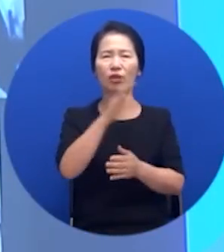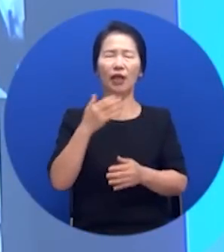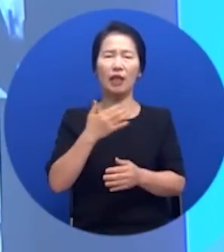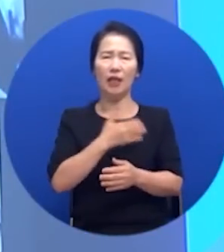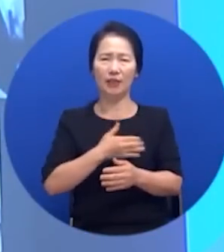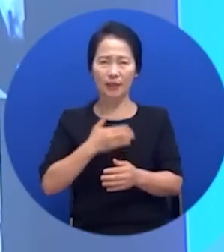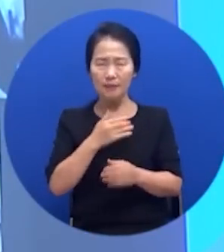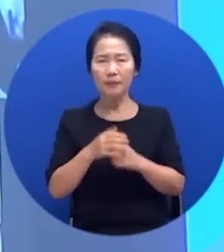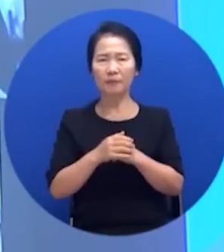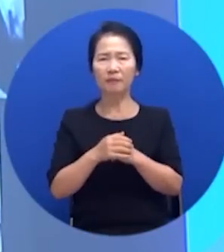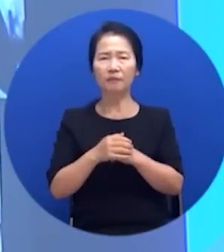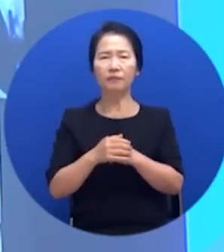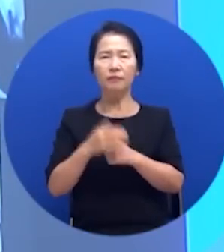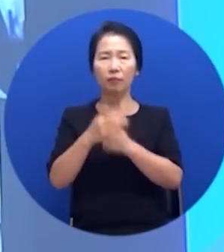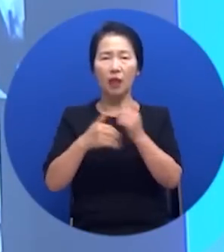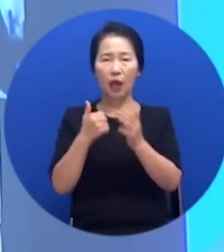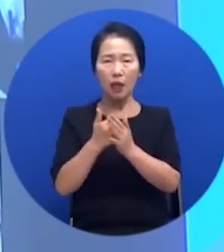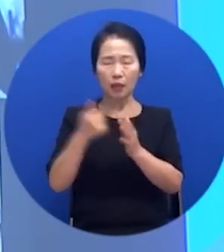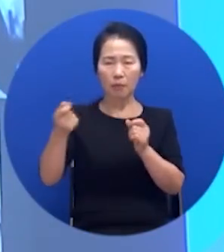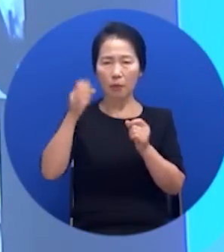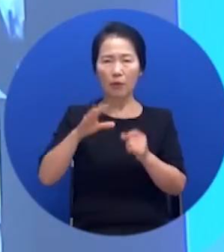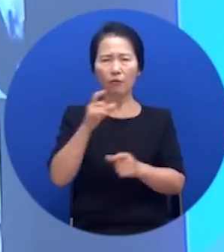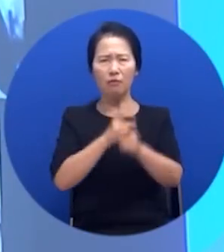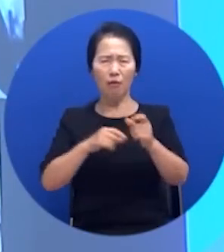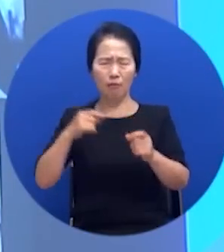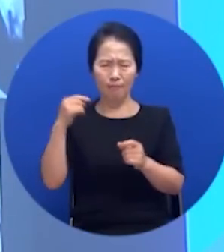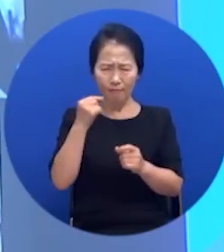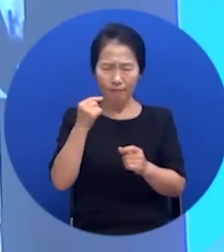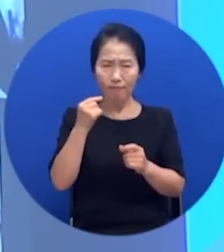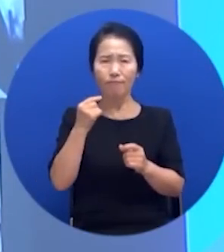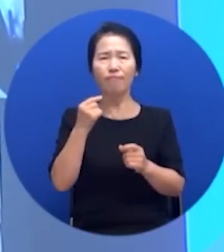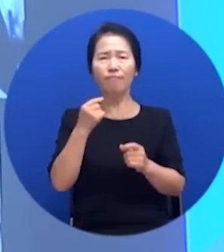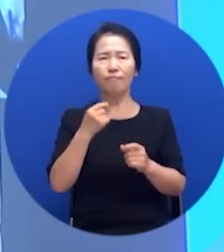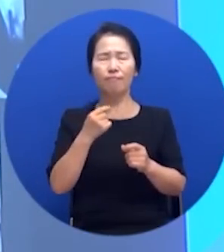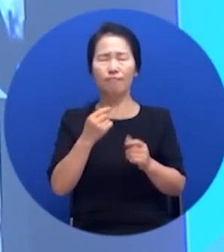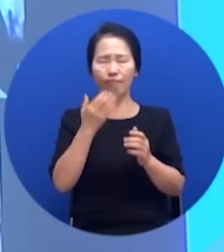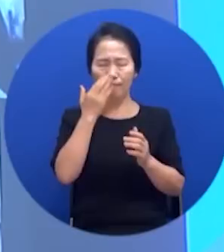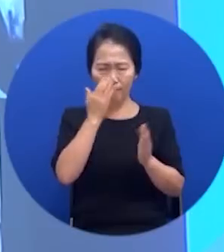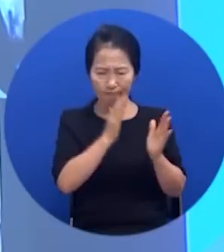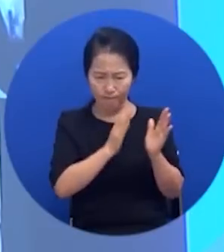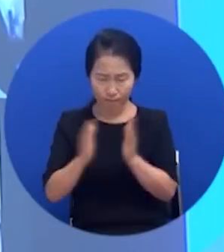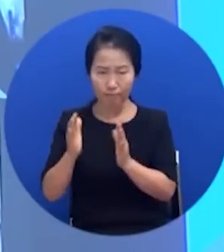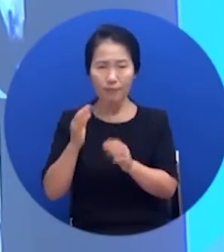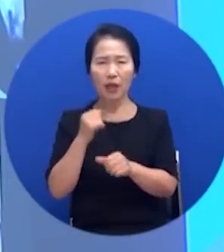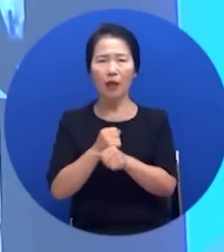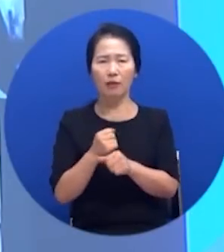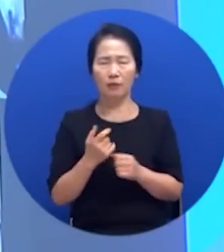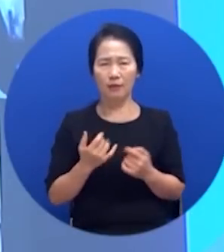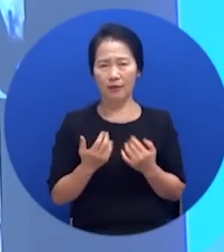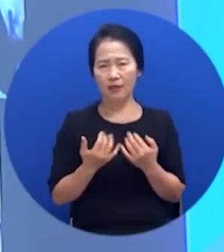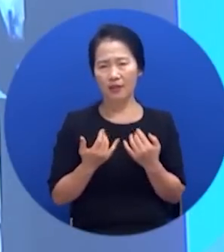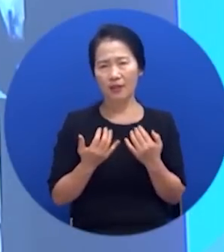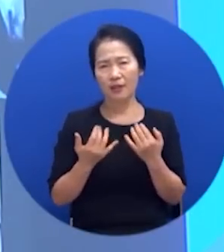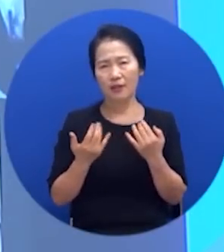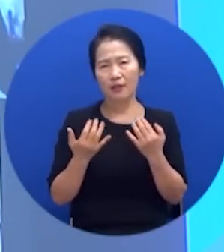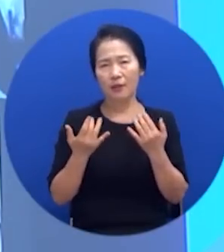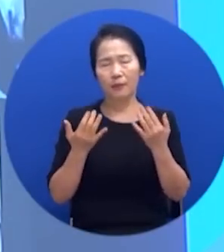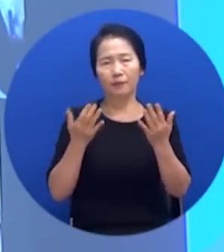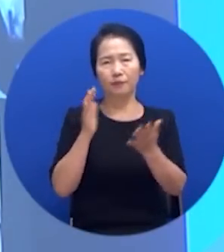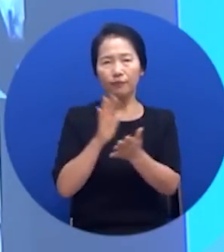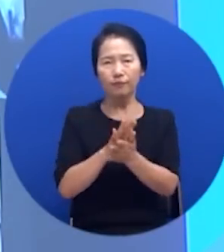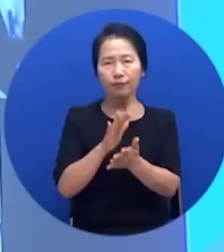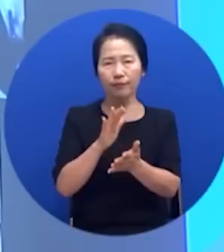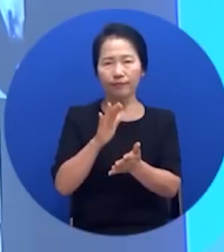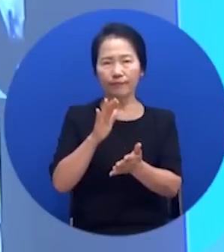더 철저히 겸비되게 하심으로 다시금 불이 붙게 하옵소서. 이